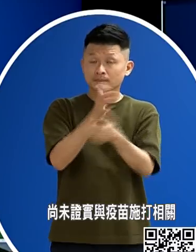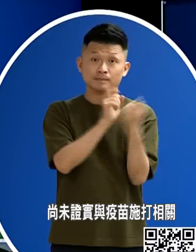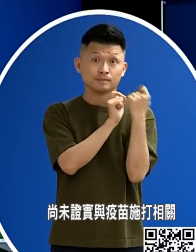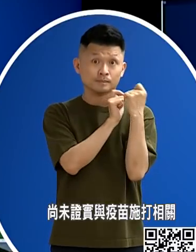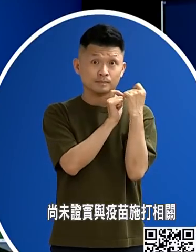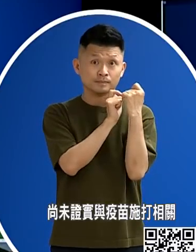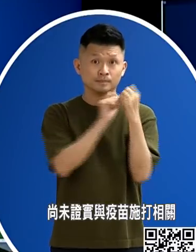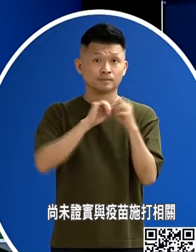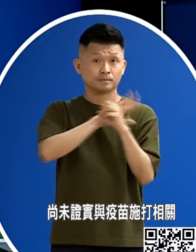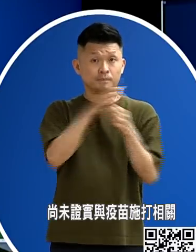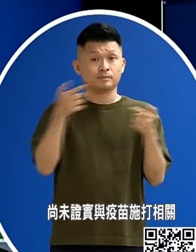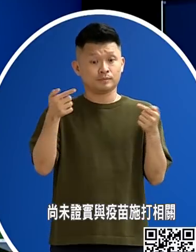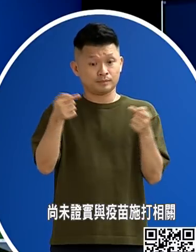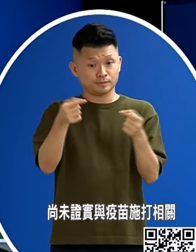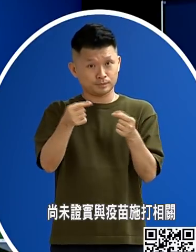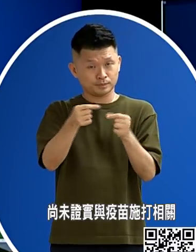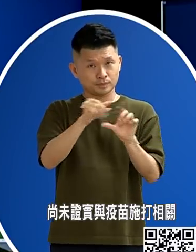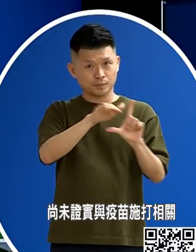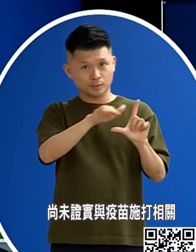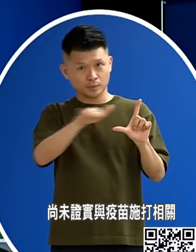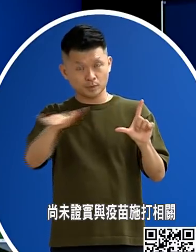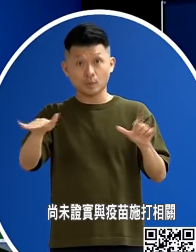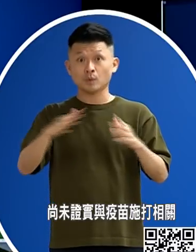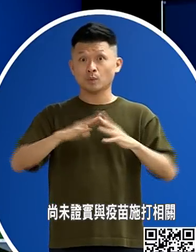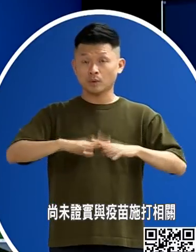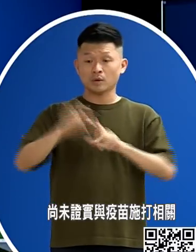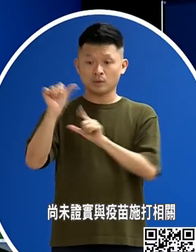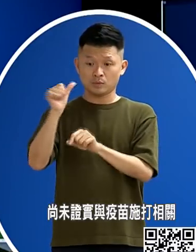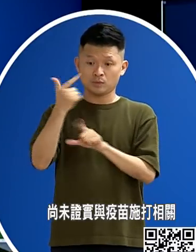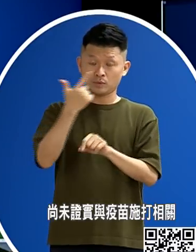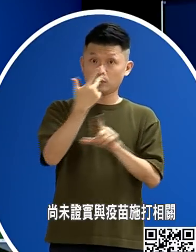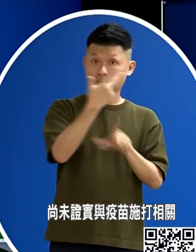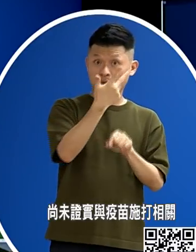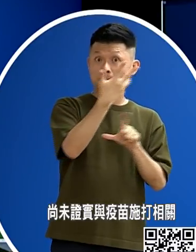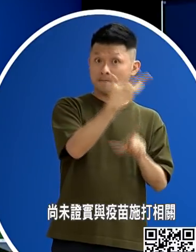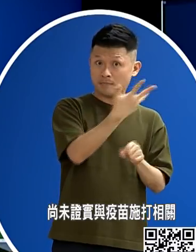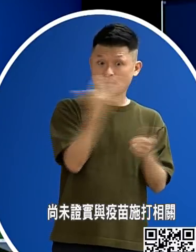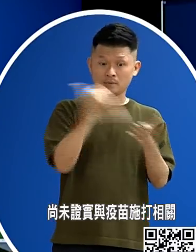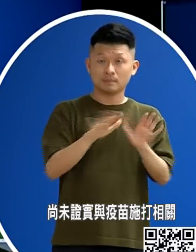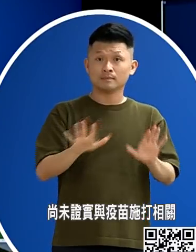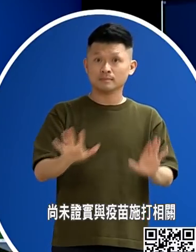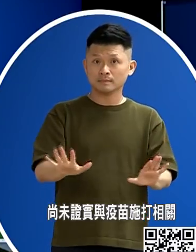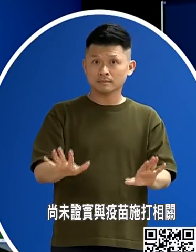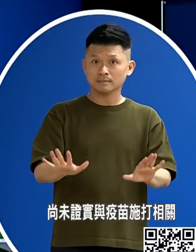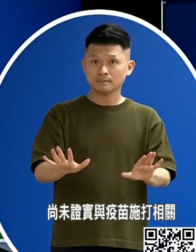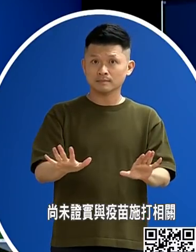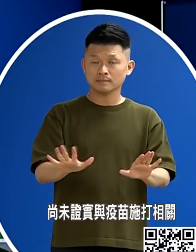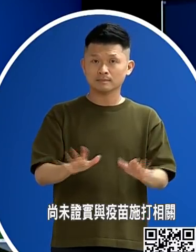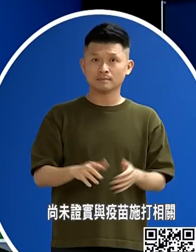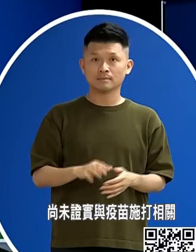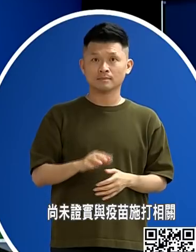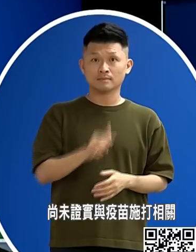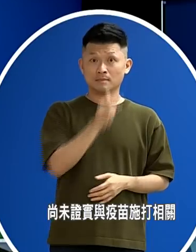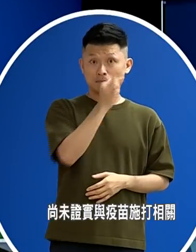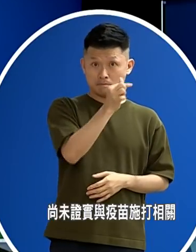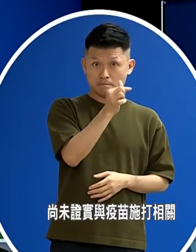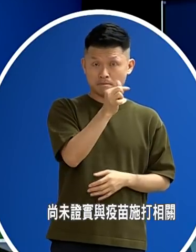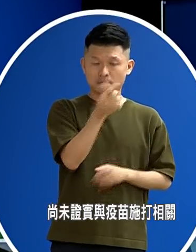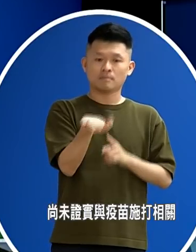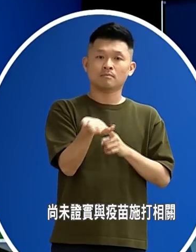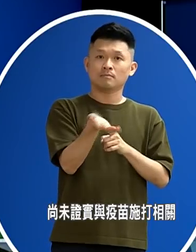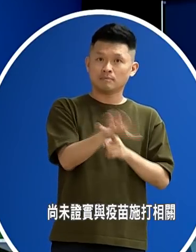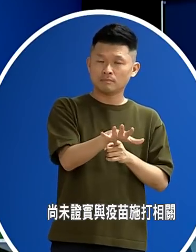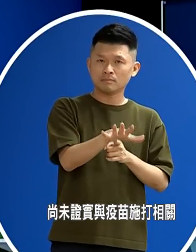期的疫情比较稳定，那五月、六月、七月到八月目前为止的那个确诊死亡率